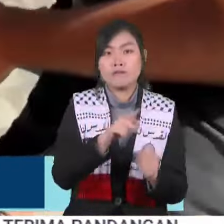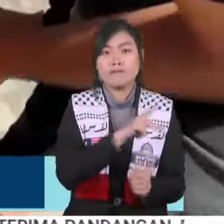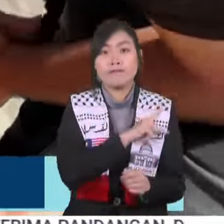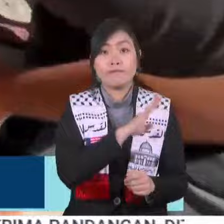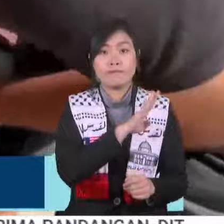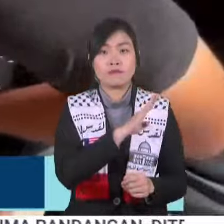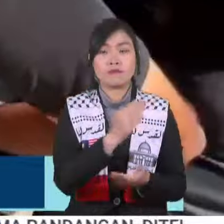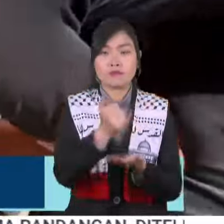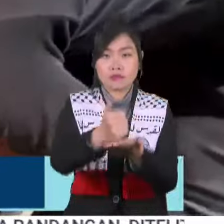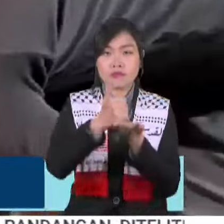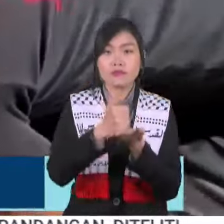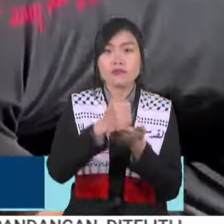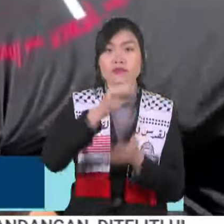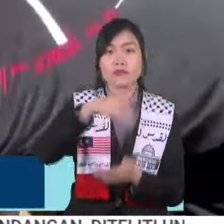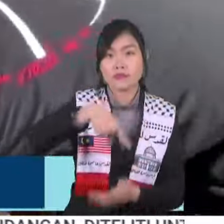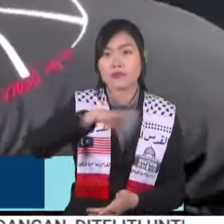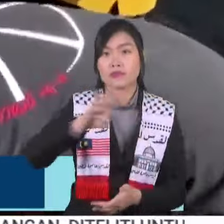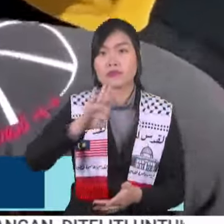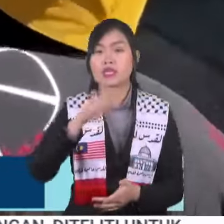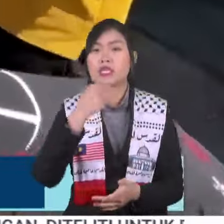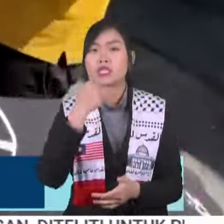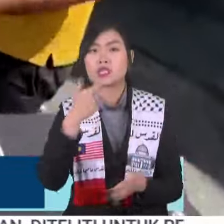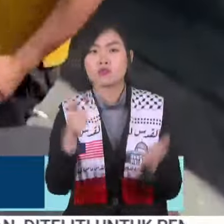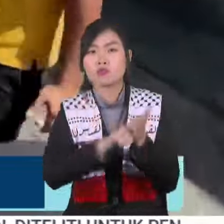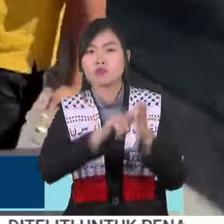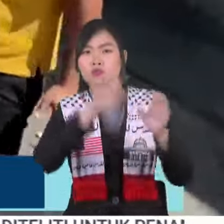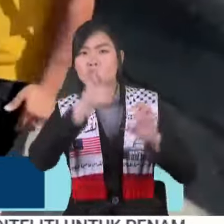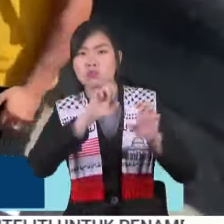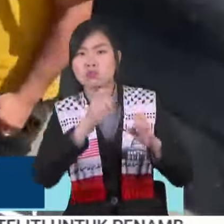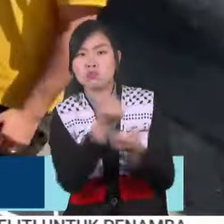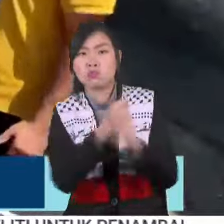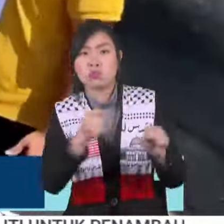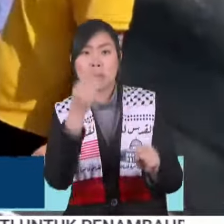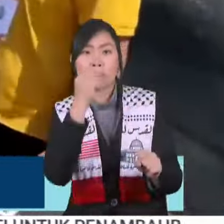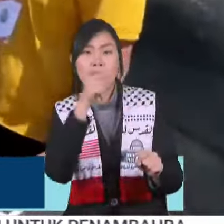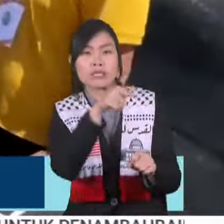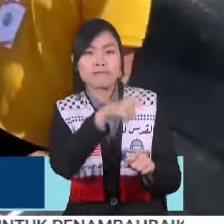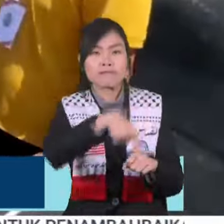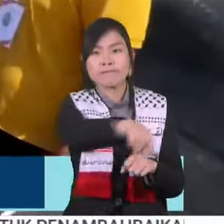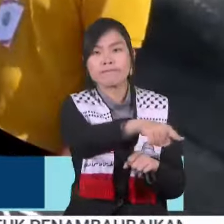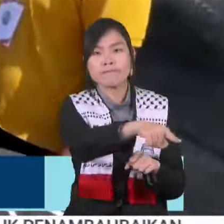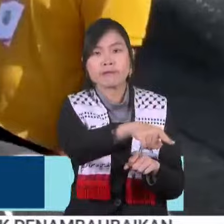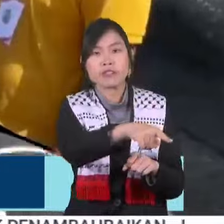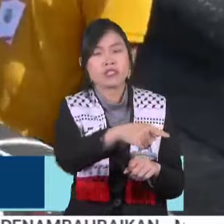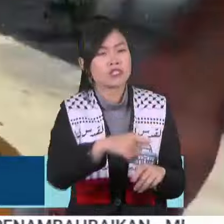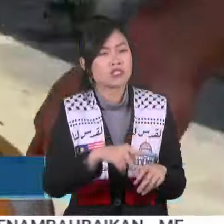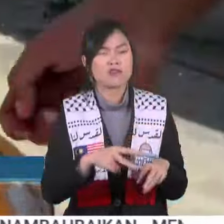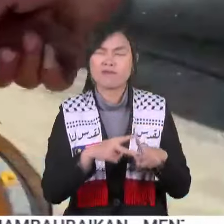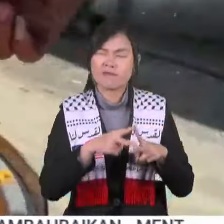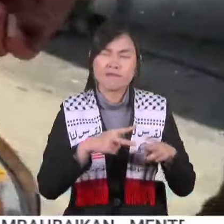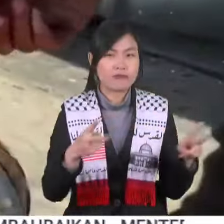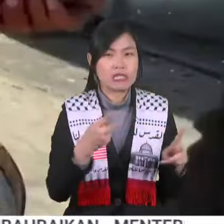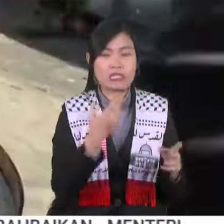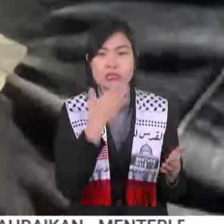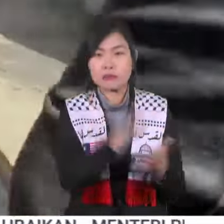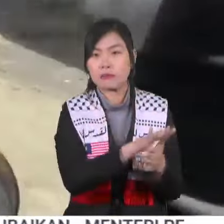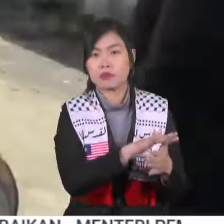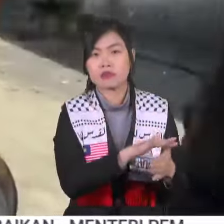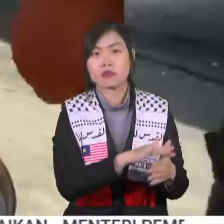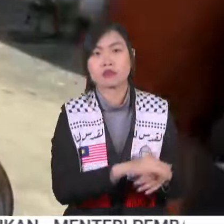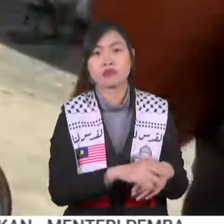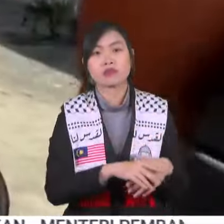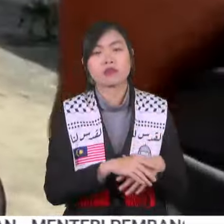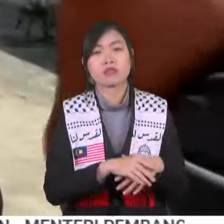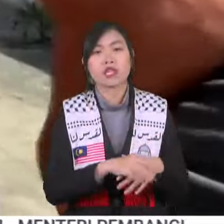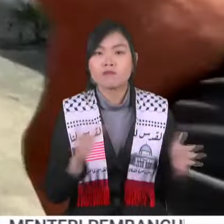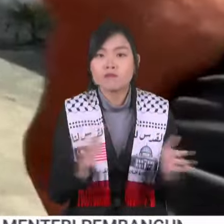Bantuan PBB berkata laporan penilaian keselamatan makanan di kawasan dikepung itu menunjukkan keadaan yang sangat kejam. Justru